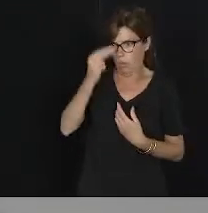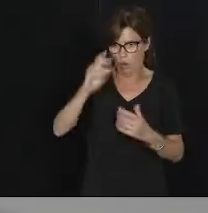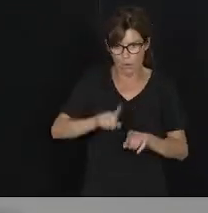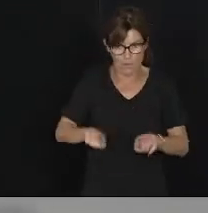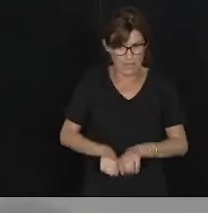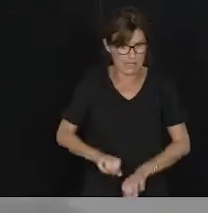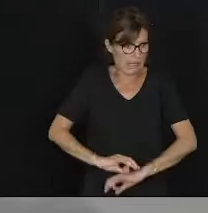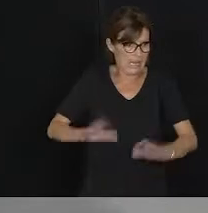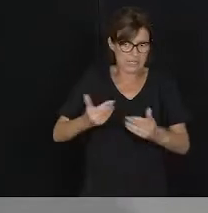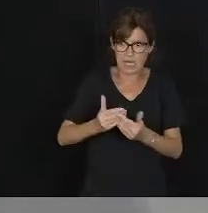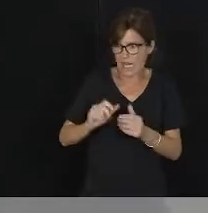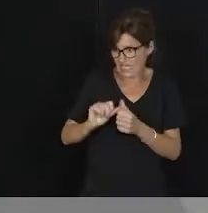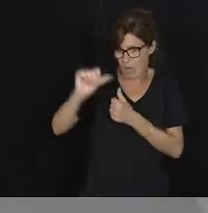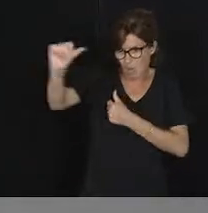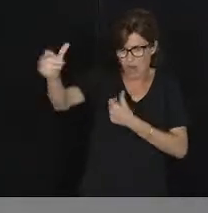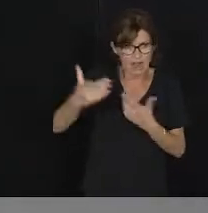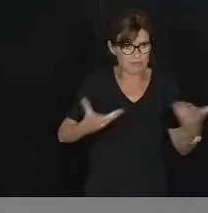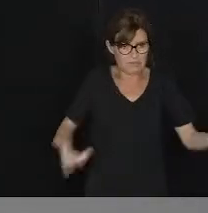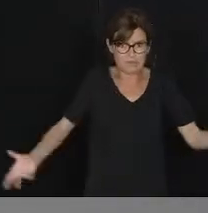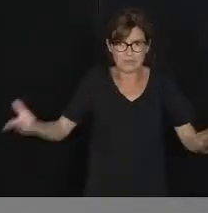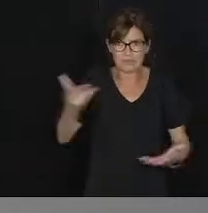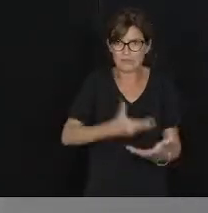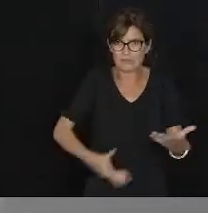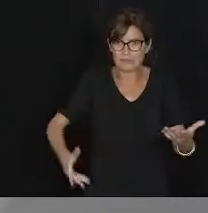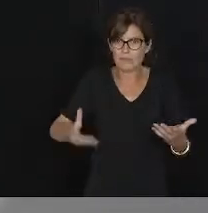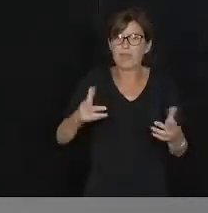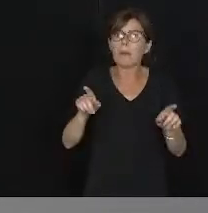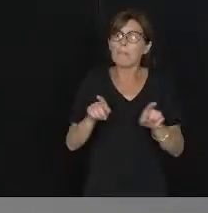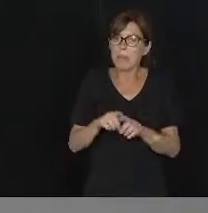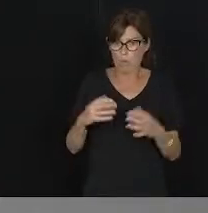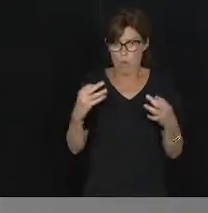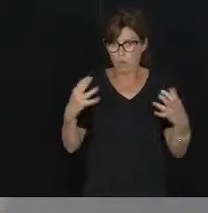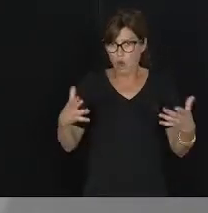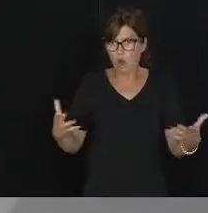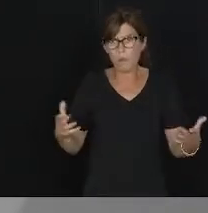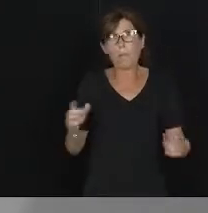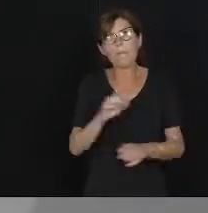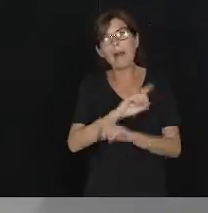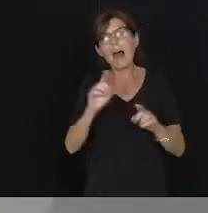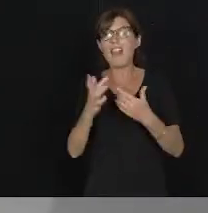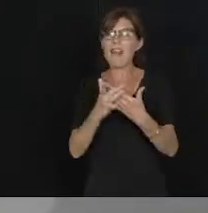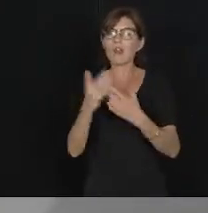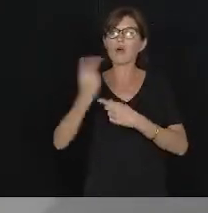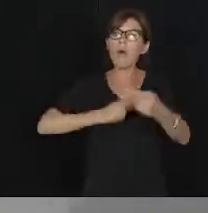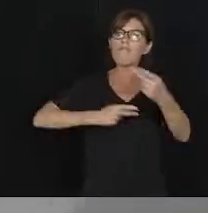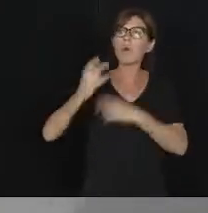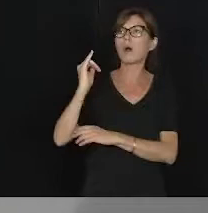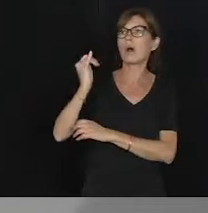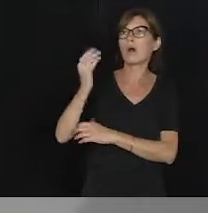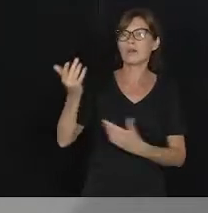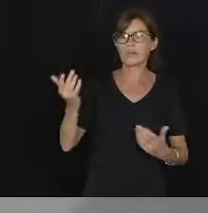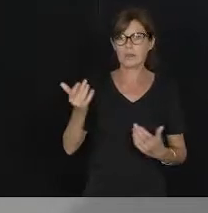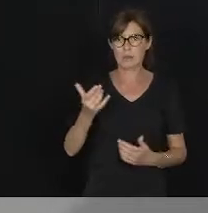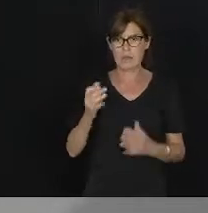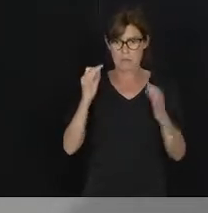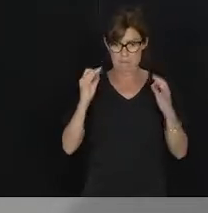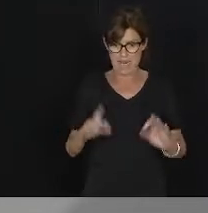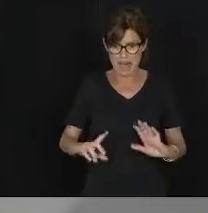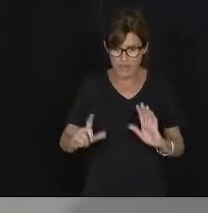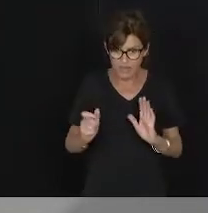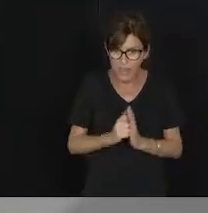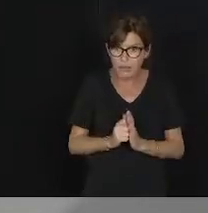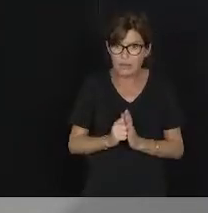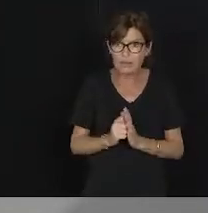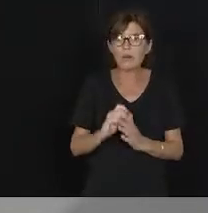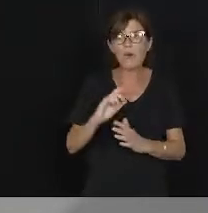sépare. Et par ailleurs, second point, le temps écoulé, cette fois-ci, pas des lettres, mais le temps écoulé depuis la séparation,